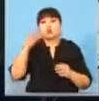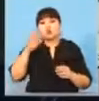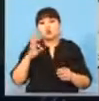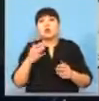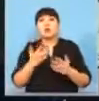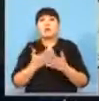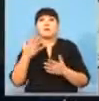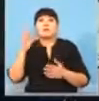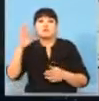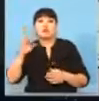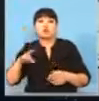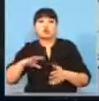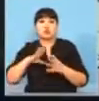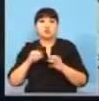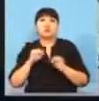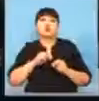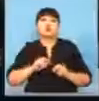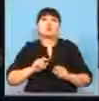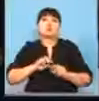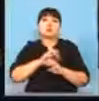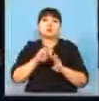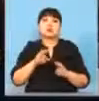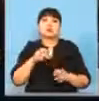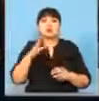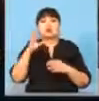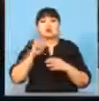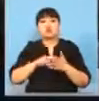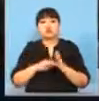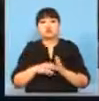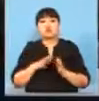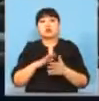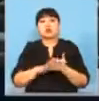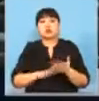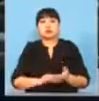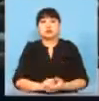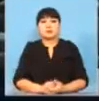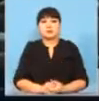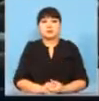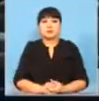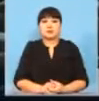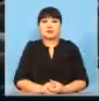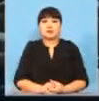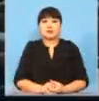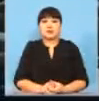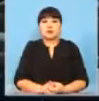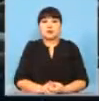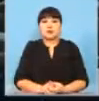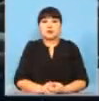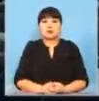көрсеткіш 5%. Тұрғындарды жұмыспен қамту бойынша кешенді жоспар жалғасуда. Райгүл Шубайқызы, Самат Қалекенов, Қазақстан, Ақтөбе.